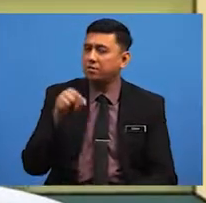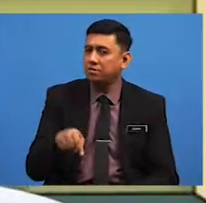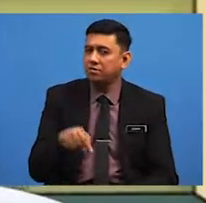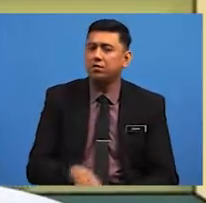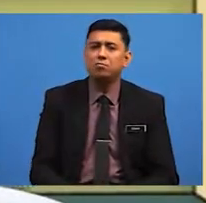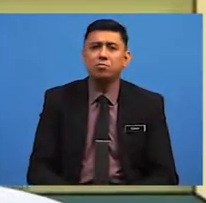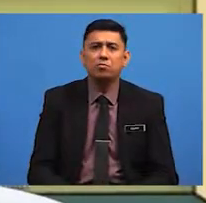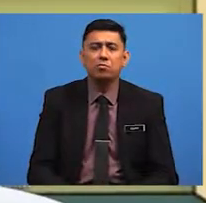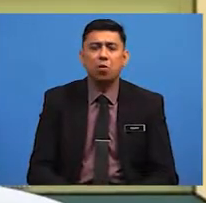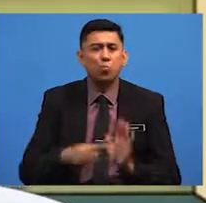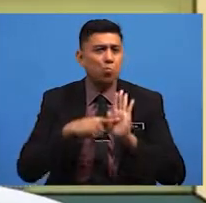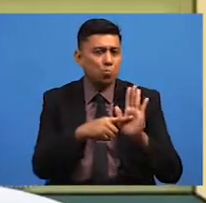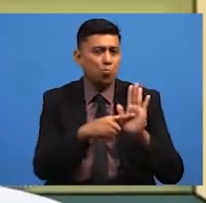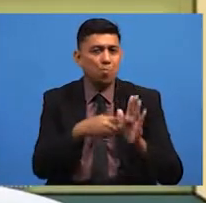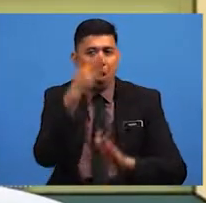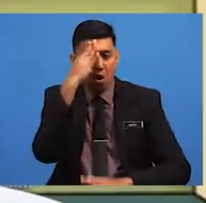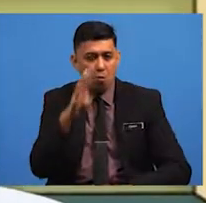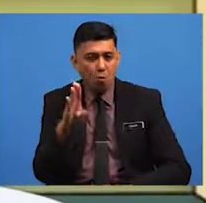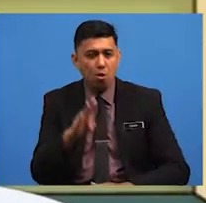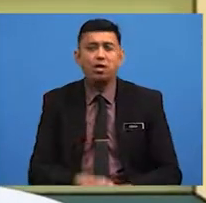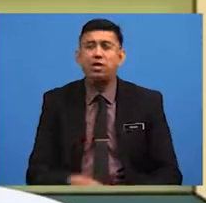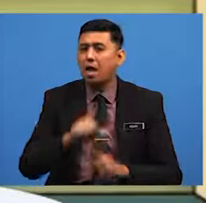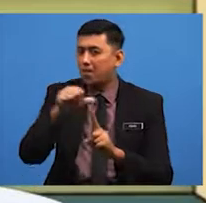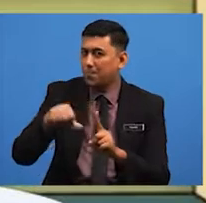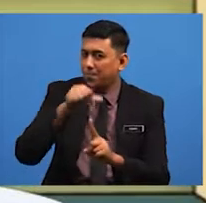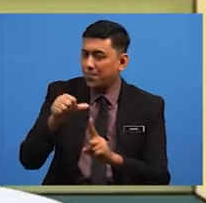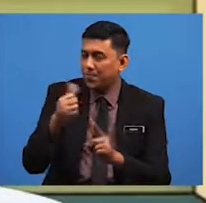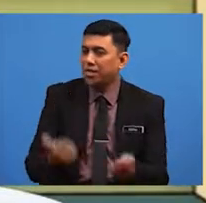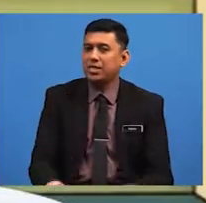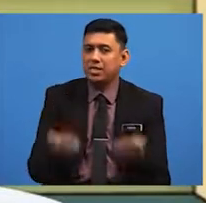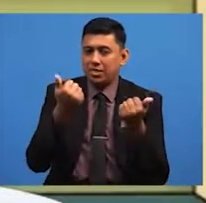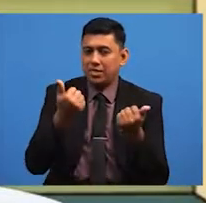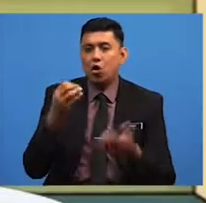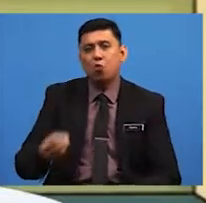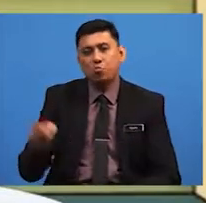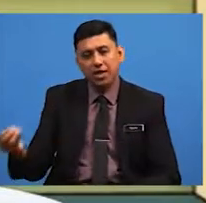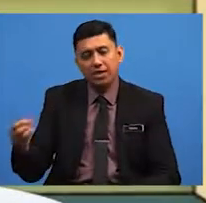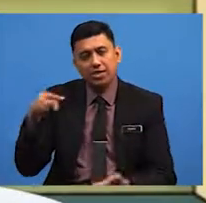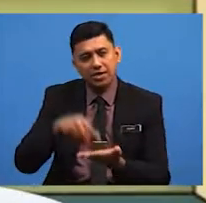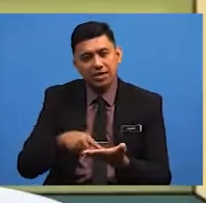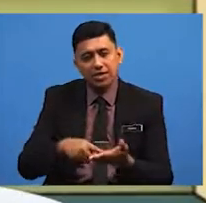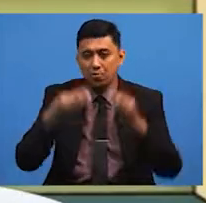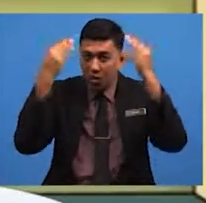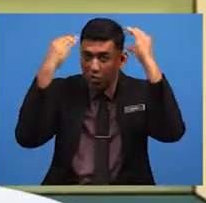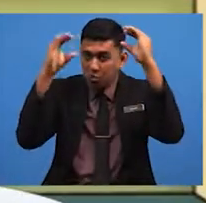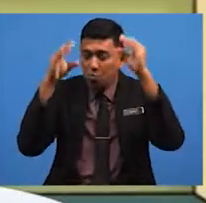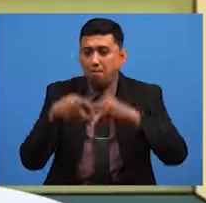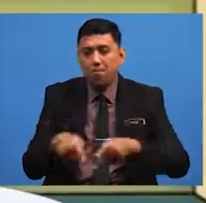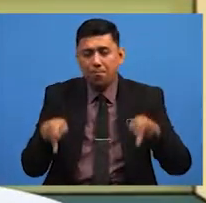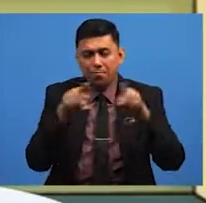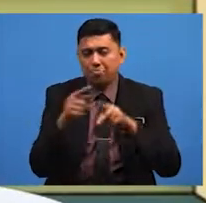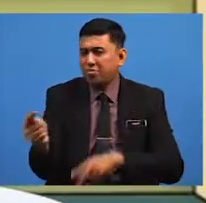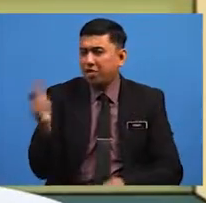CG ingin menunjukkan bahwa aku beli cek gu mengangkat objek ini cek gu memerlukan